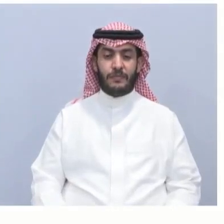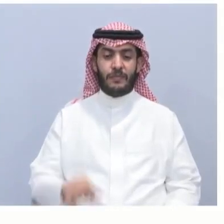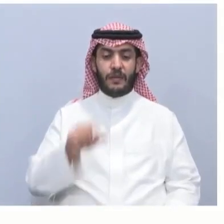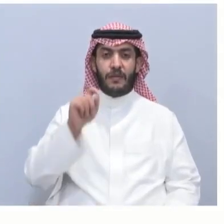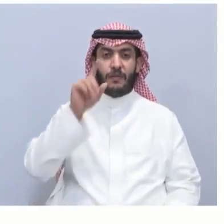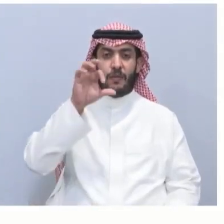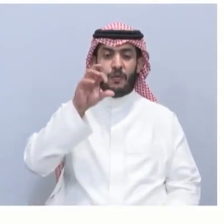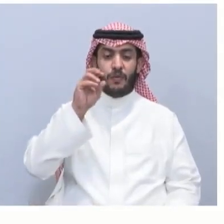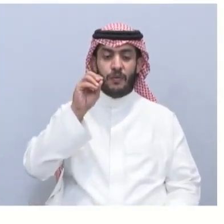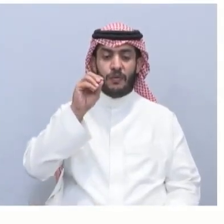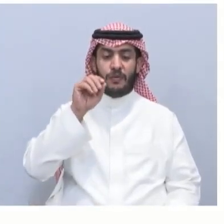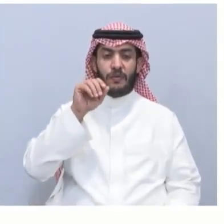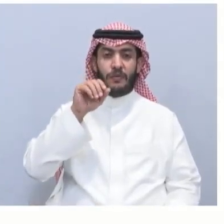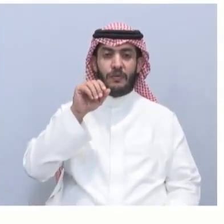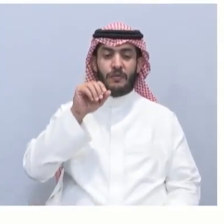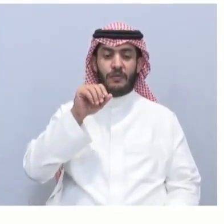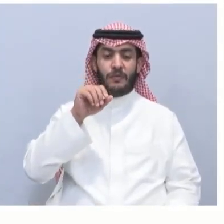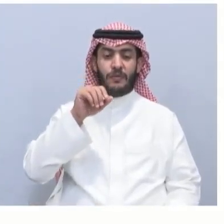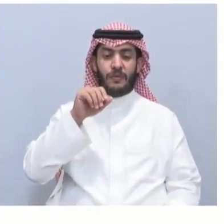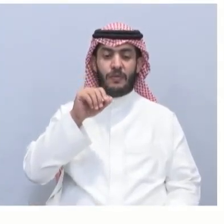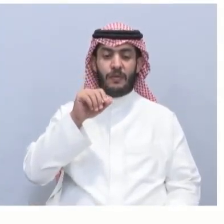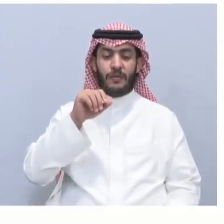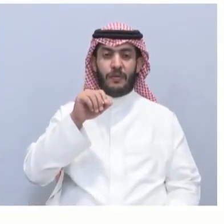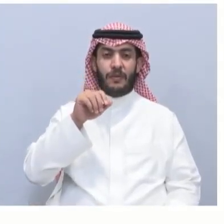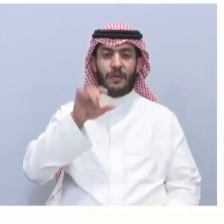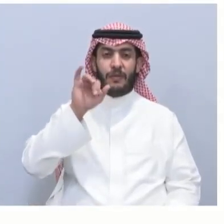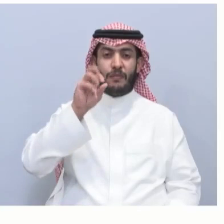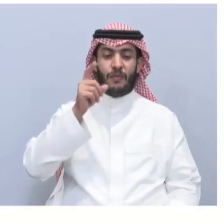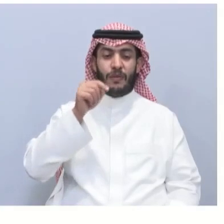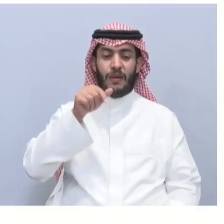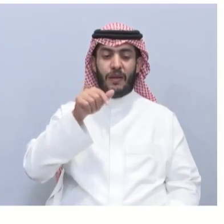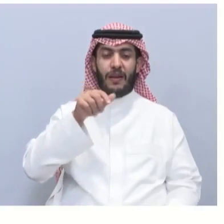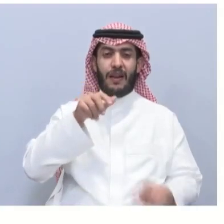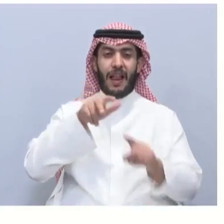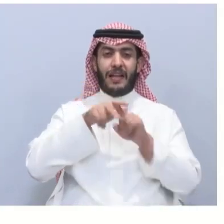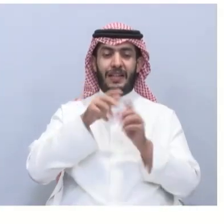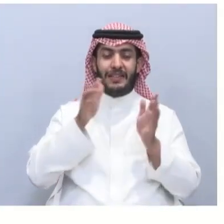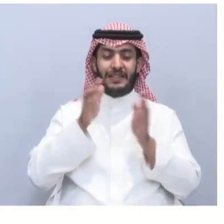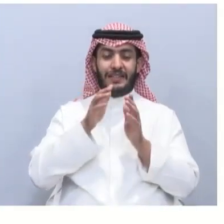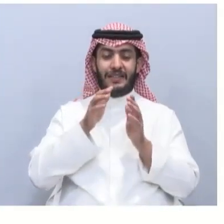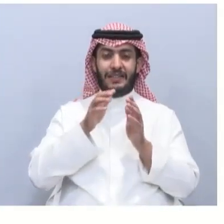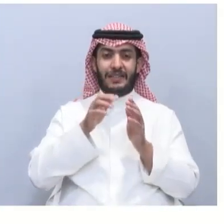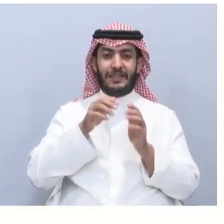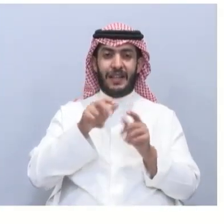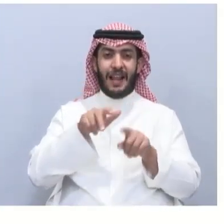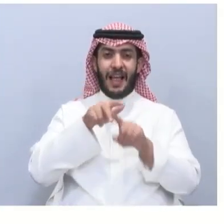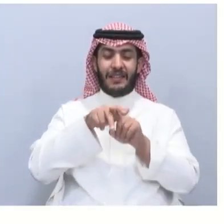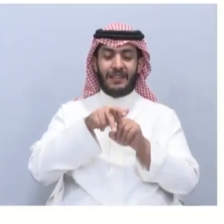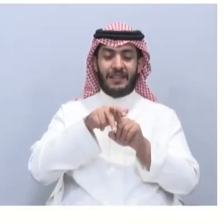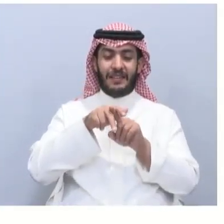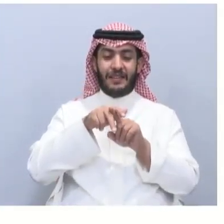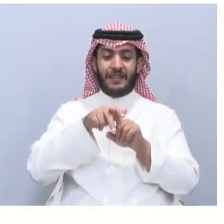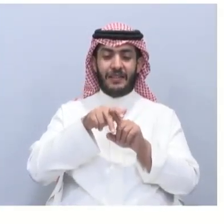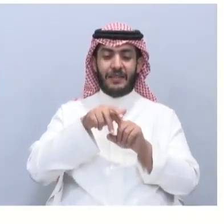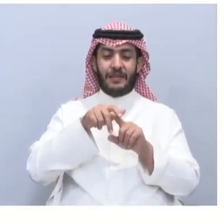فلوه هو المهر وهو الفرس الصغير تعرفون الخيل